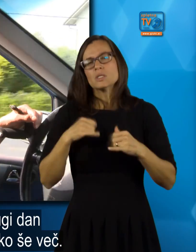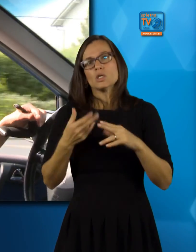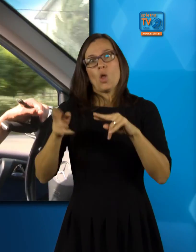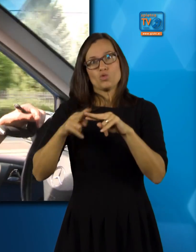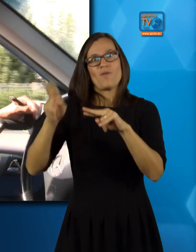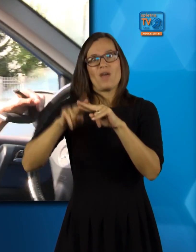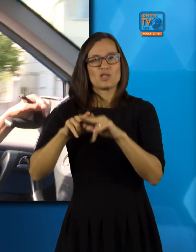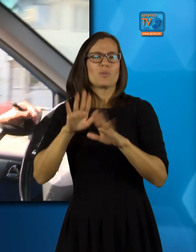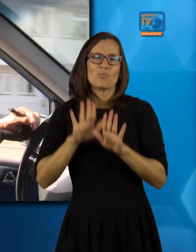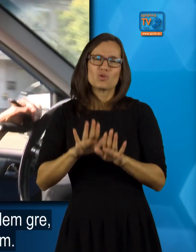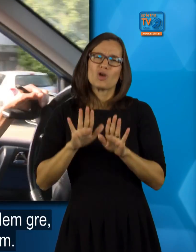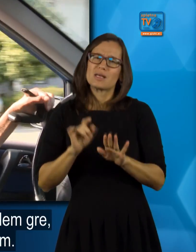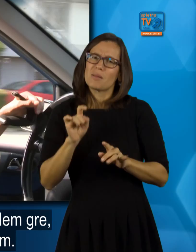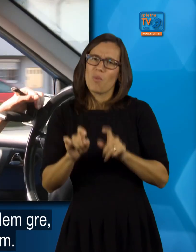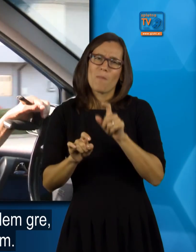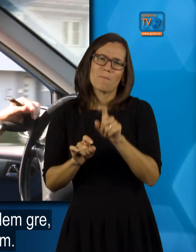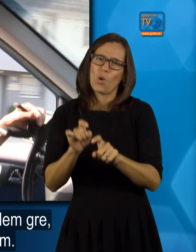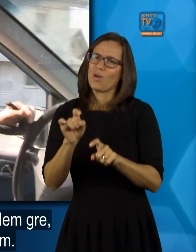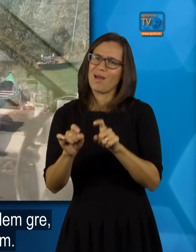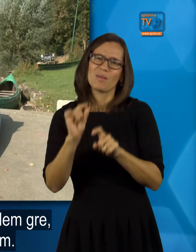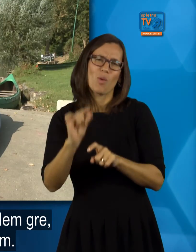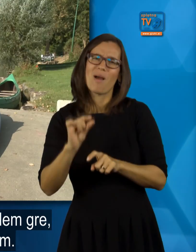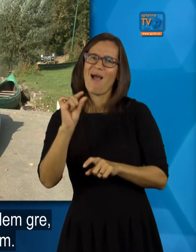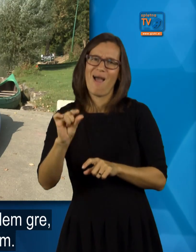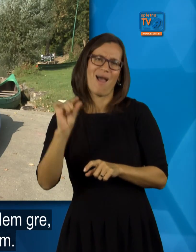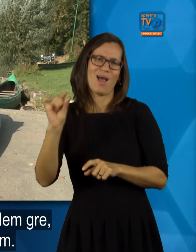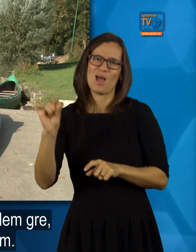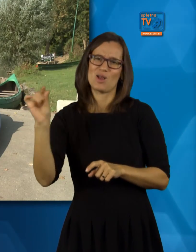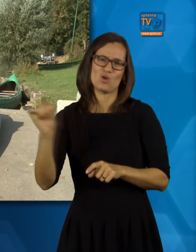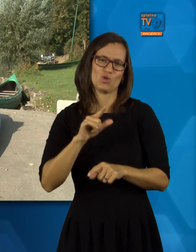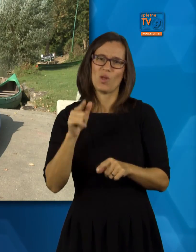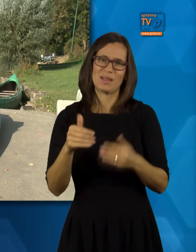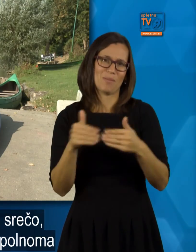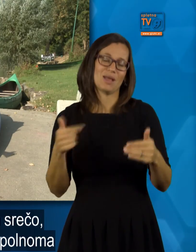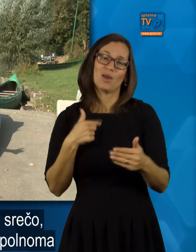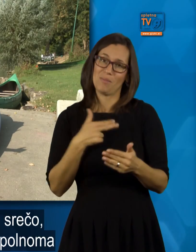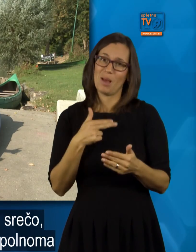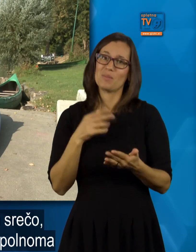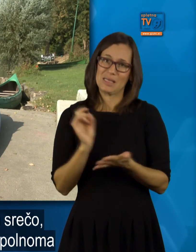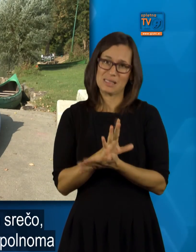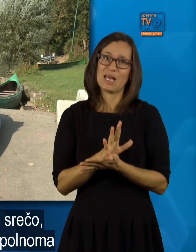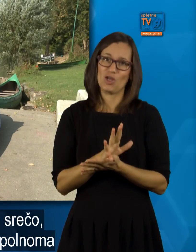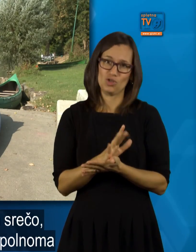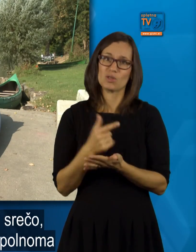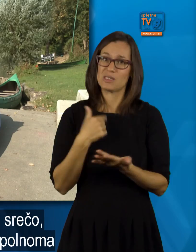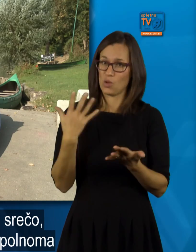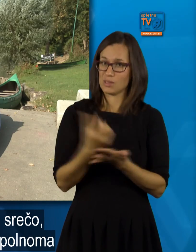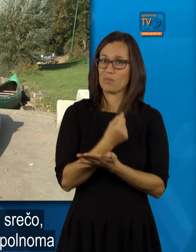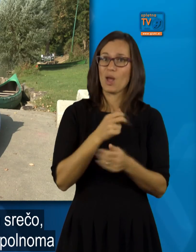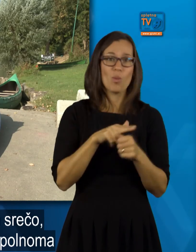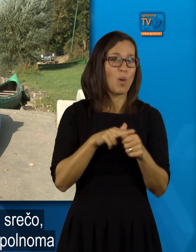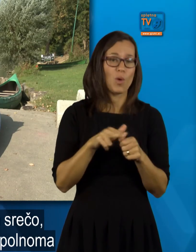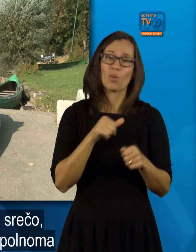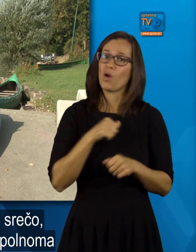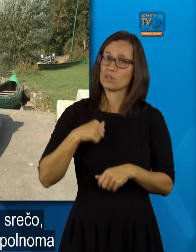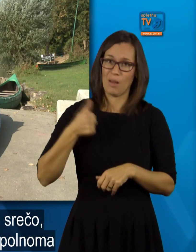še več. In tako postopoma, po malem gre. Čist po malem. Do te mere pač imam srečo, da sem